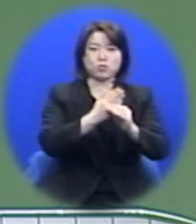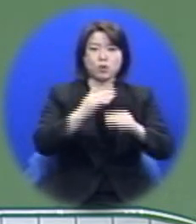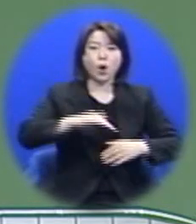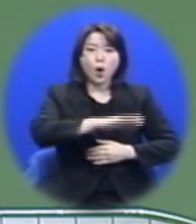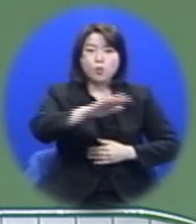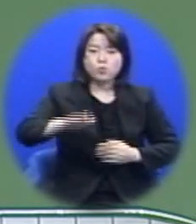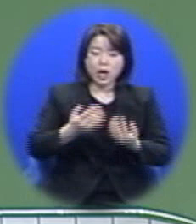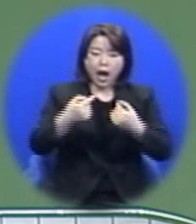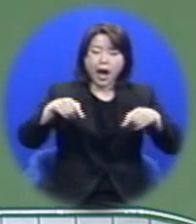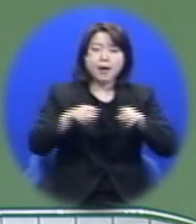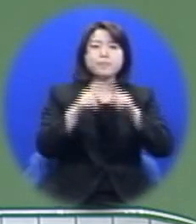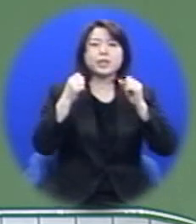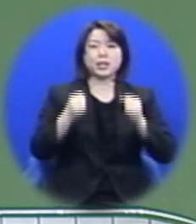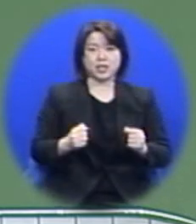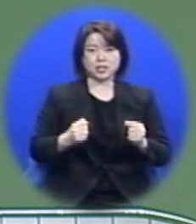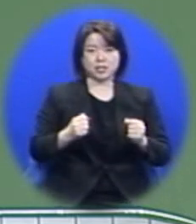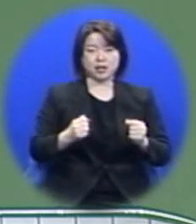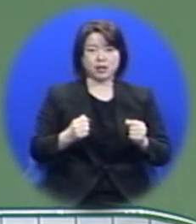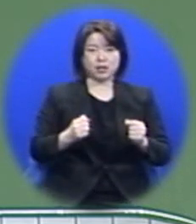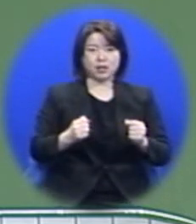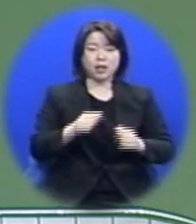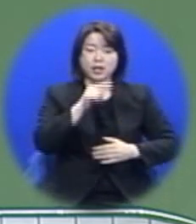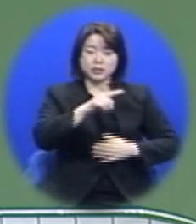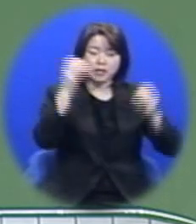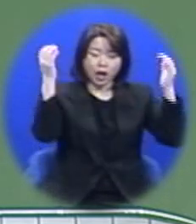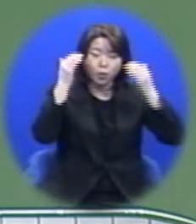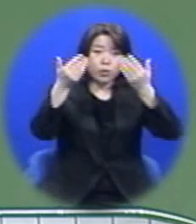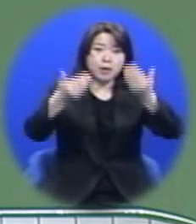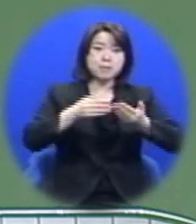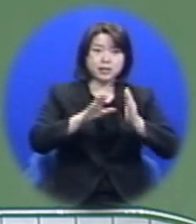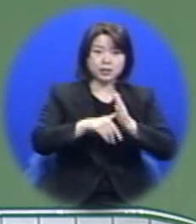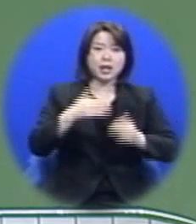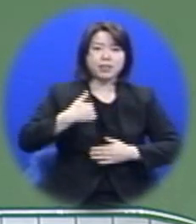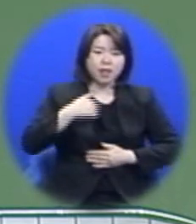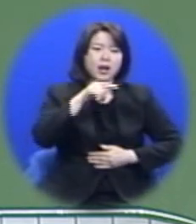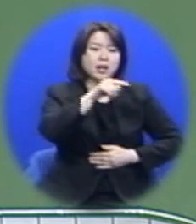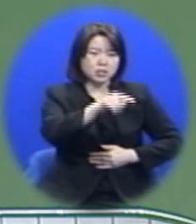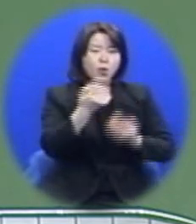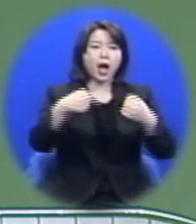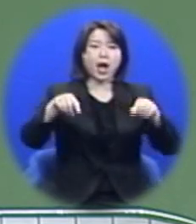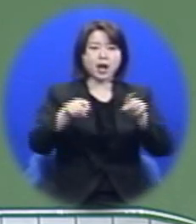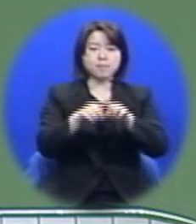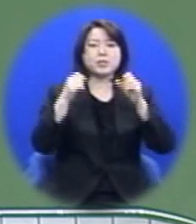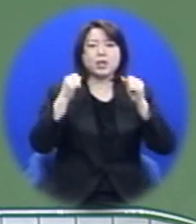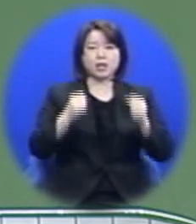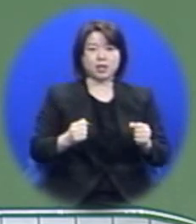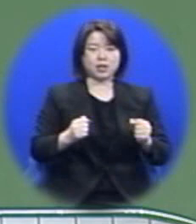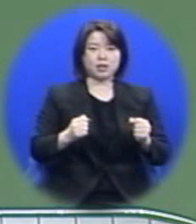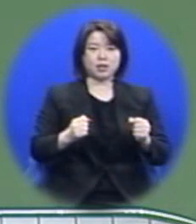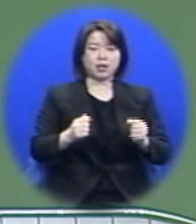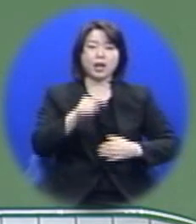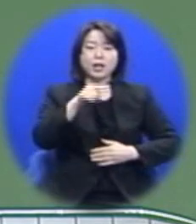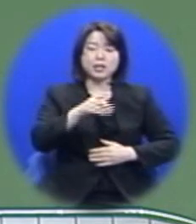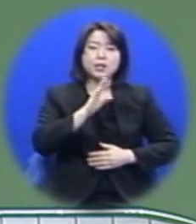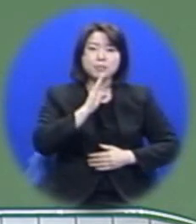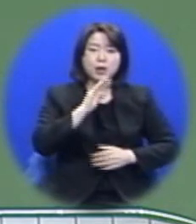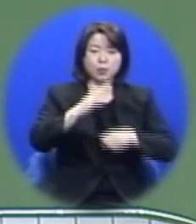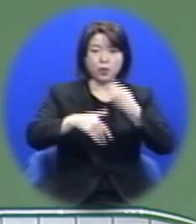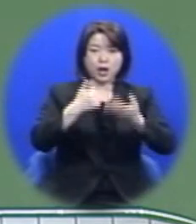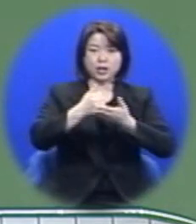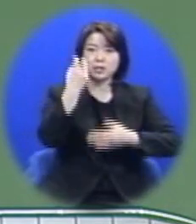함께 하시겠다. 그가 고난 받을 때에 내가 그와 함께 있겠다. 이것이 바로